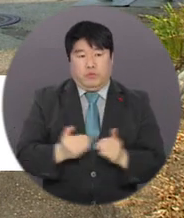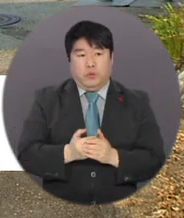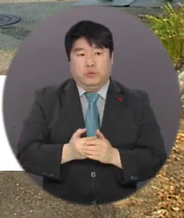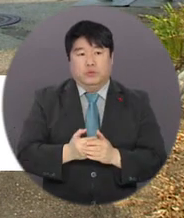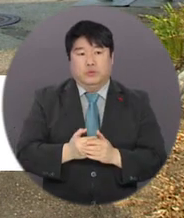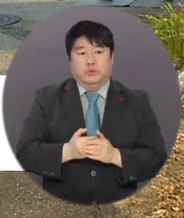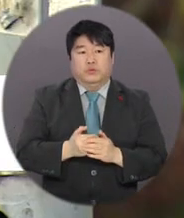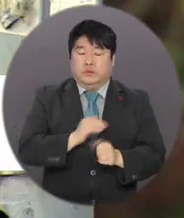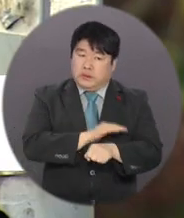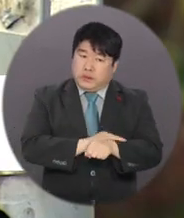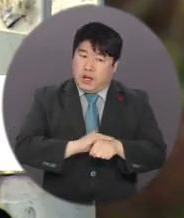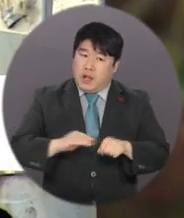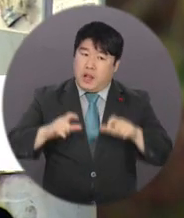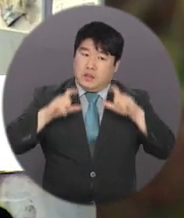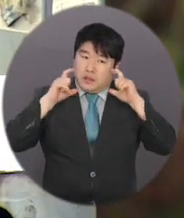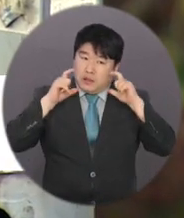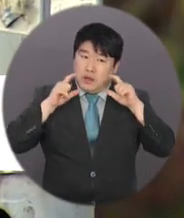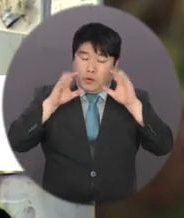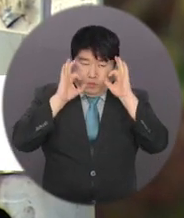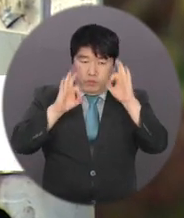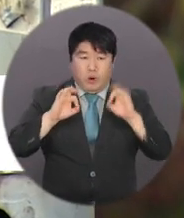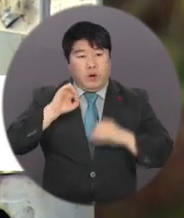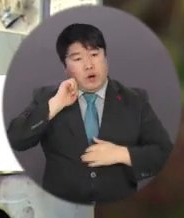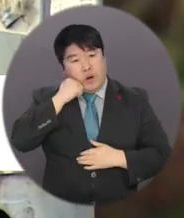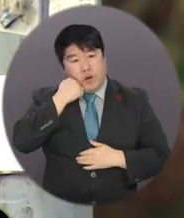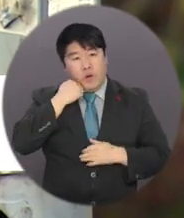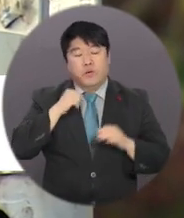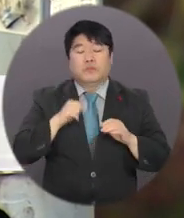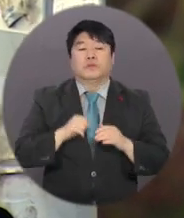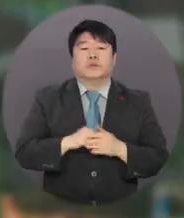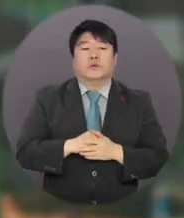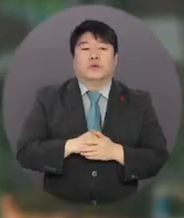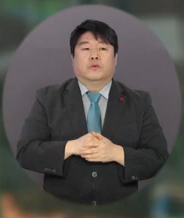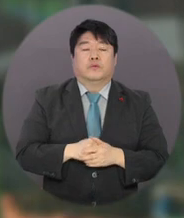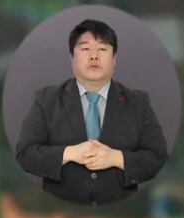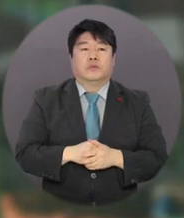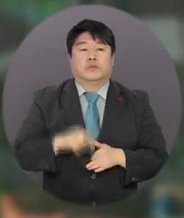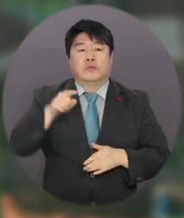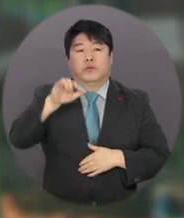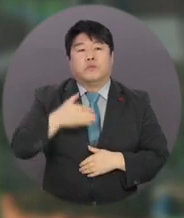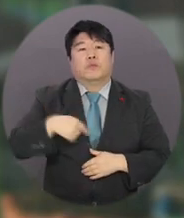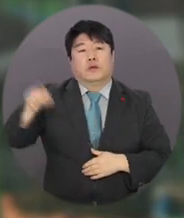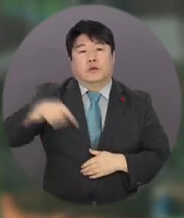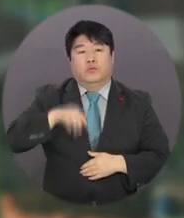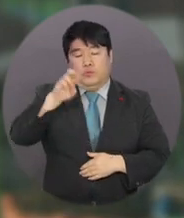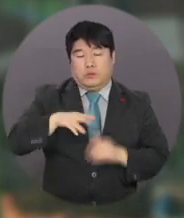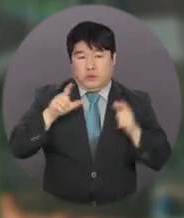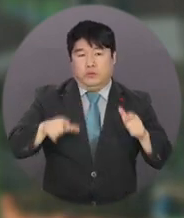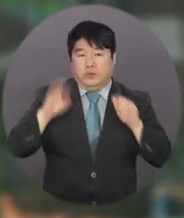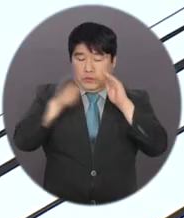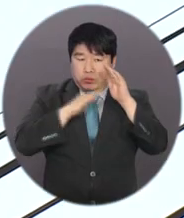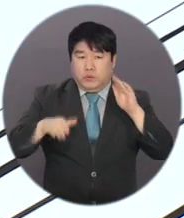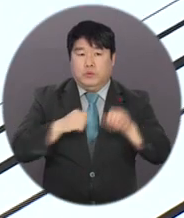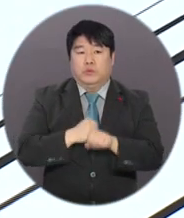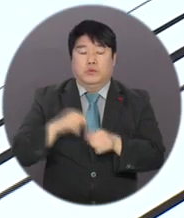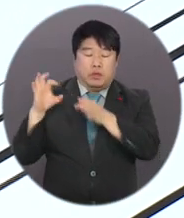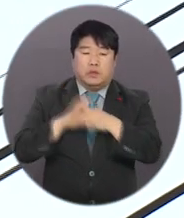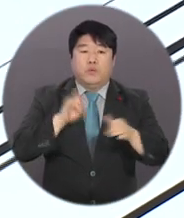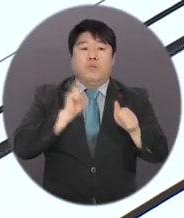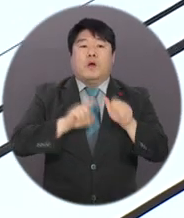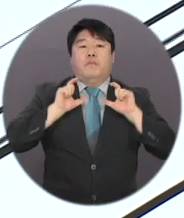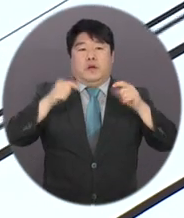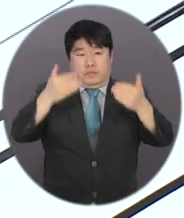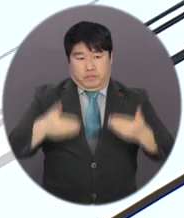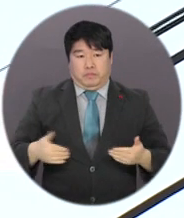일괄적으로 전체적으로 잘 썼다라고 이제 보여지는 부분은 아니었고 이곳을 다녀온 광주 지역 신도들도 잇따라 확진